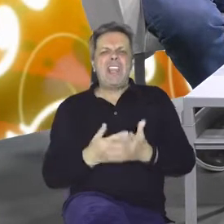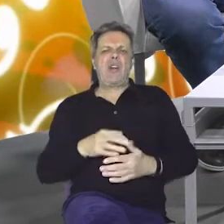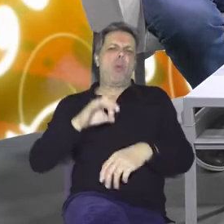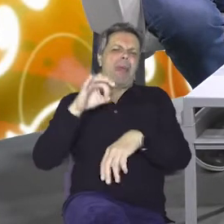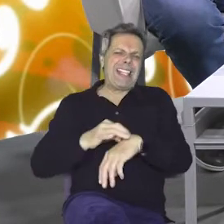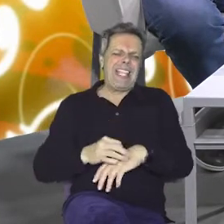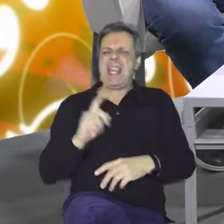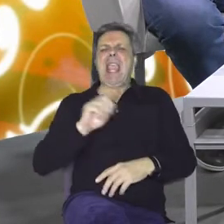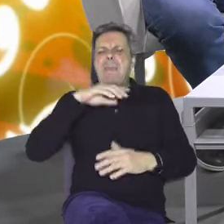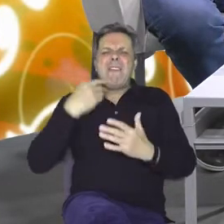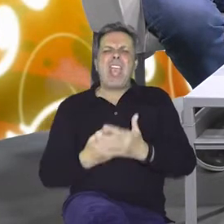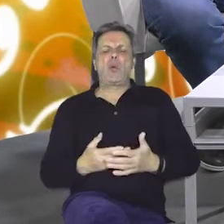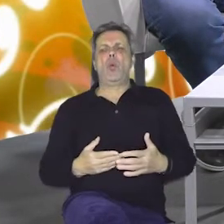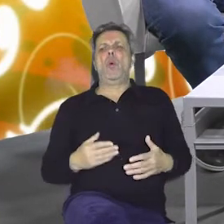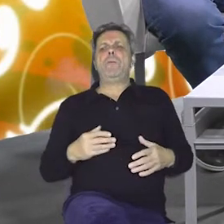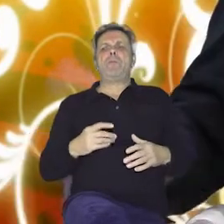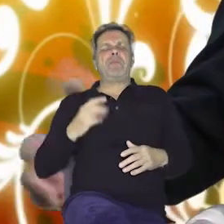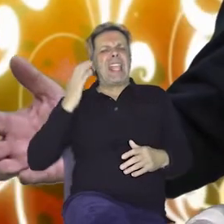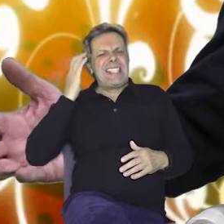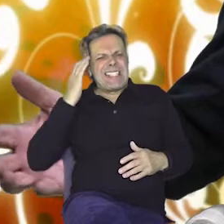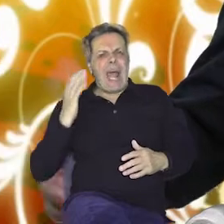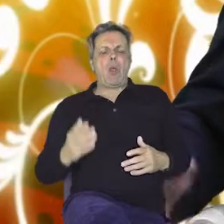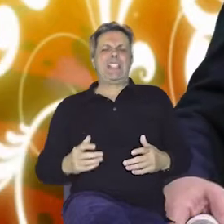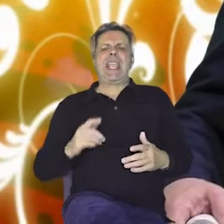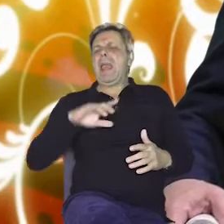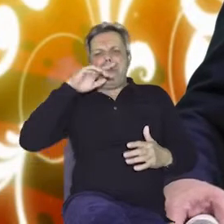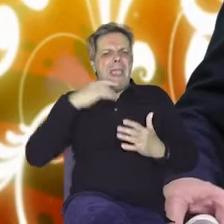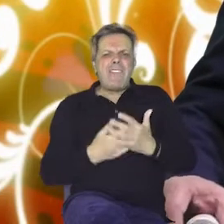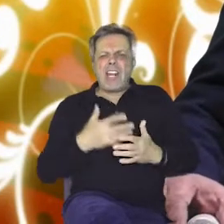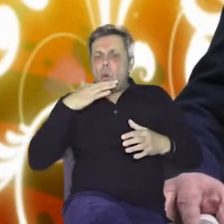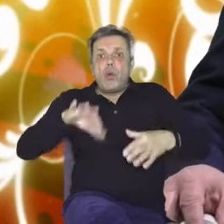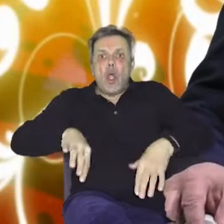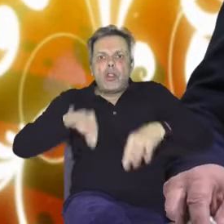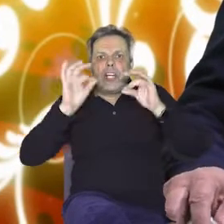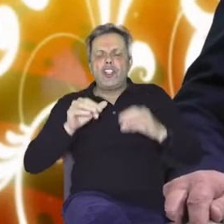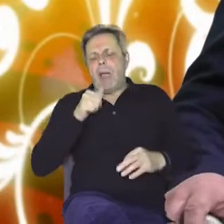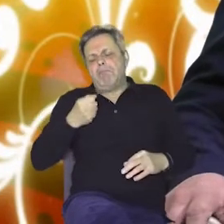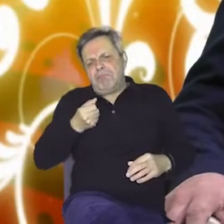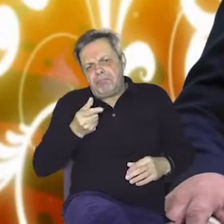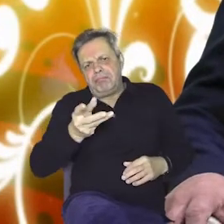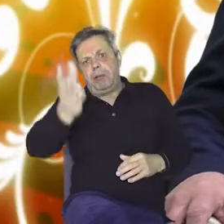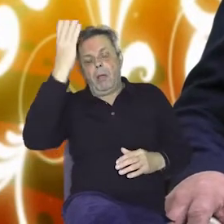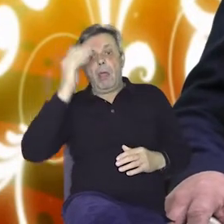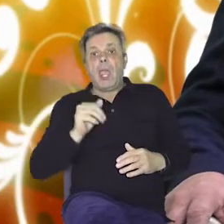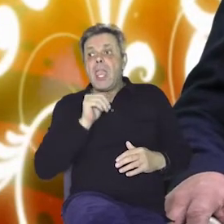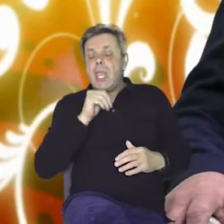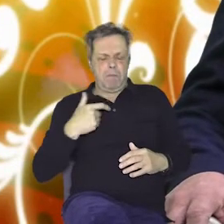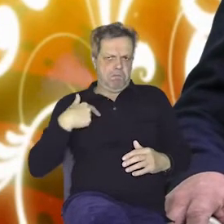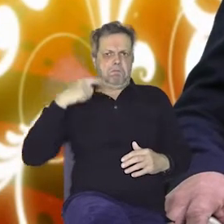ne vjeruju ni znanosti, ne vjeruju niti otkrićima itd. itd. I mislim